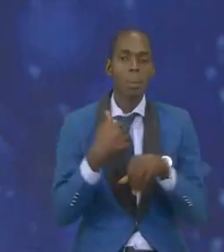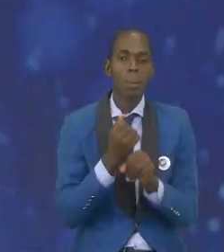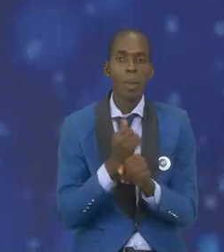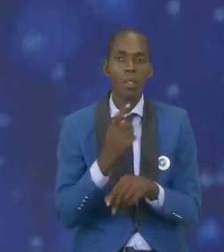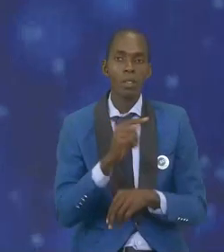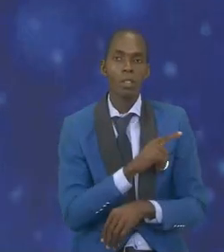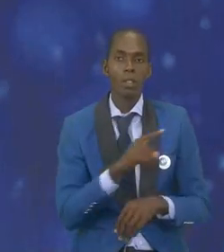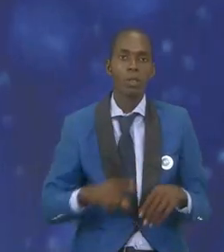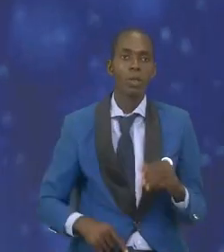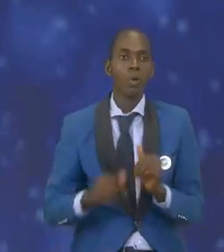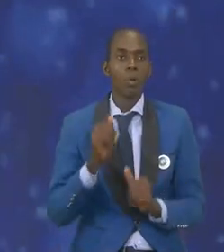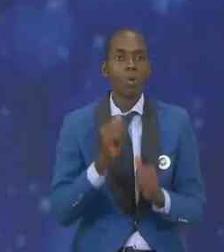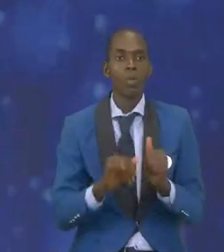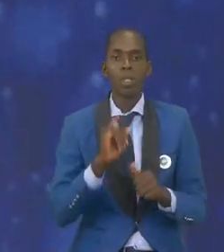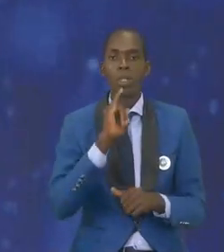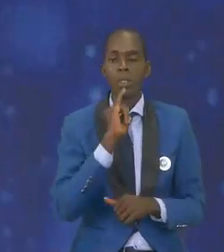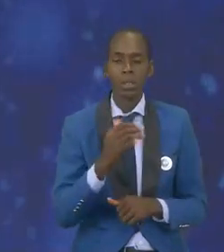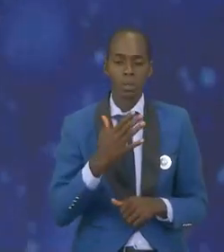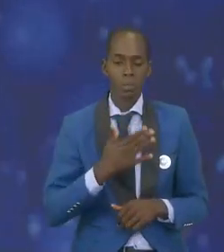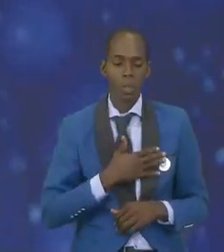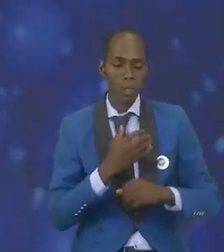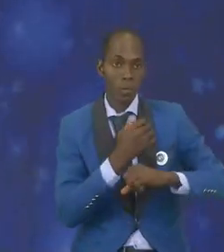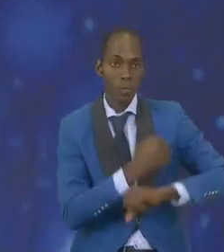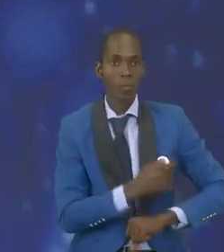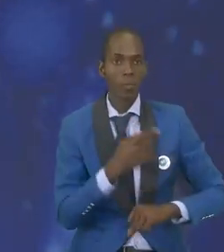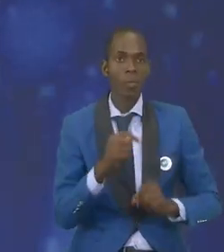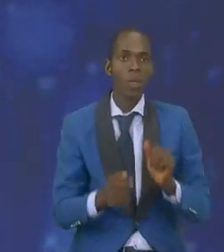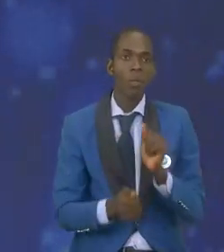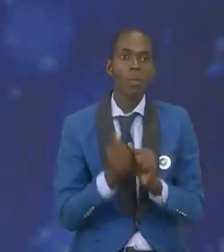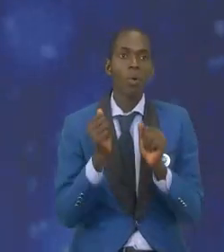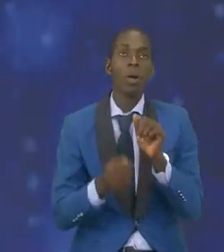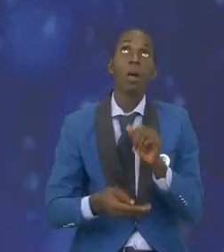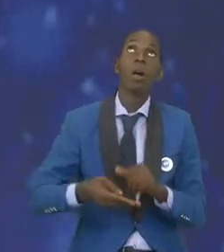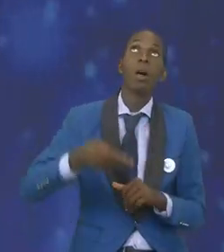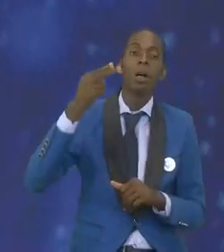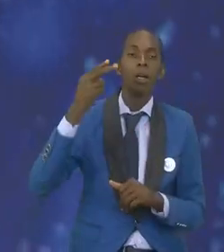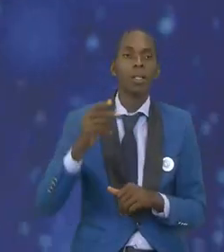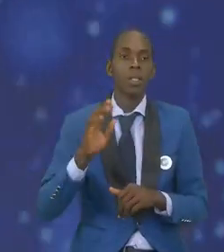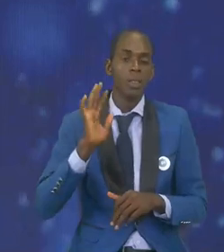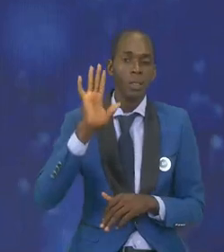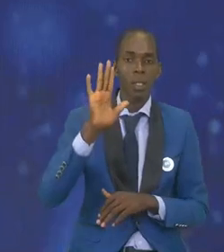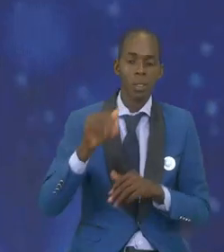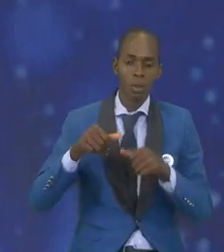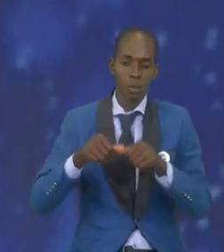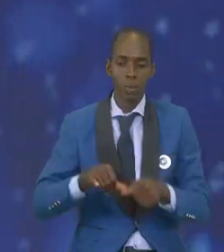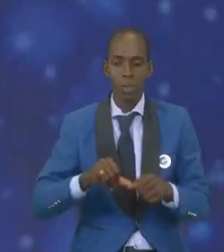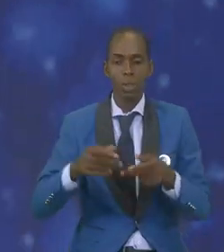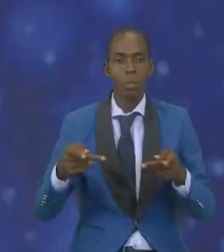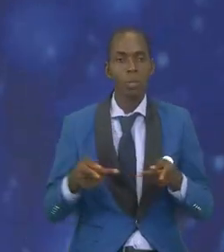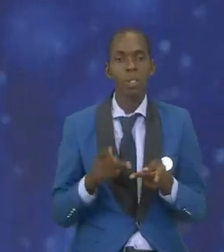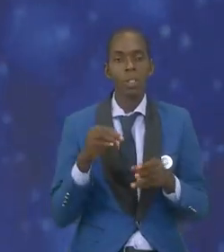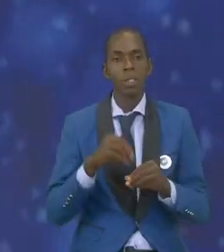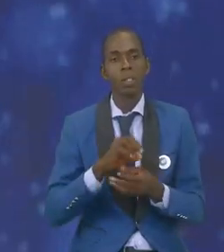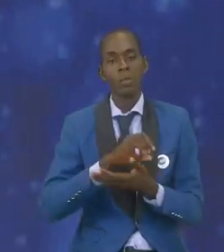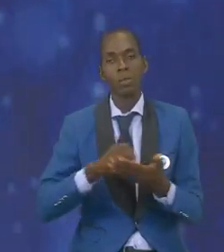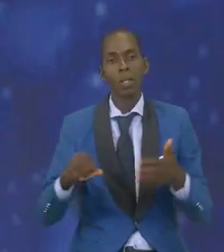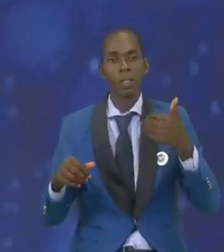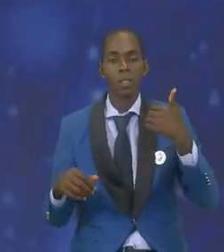tu es mon refuge au internet tu fais du très haut tu as retraite